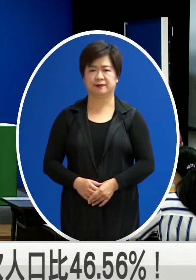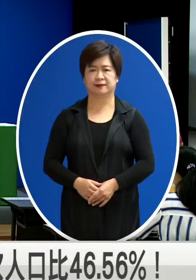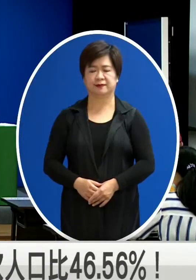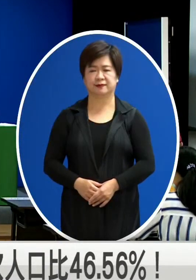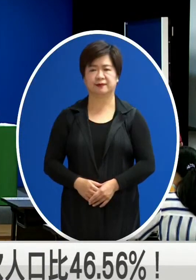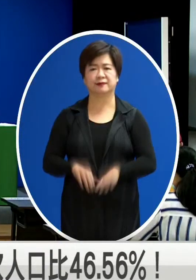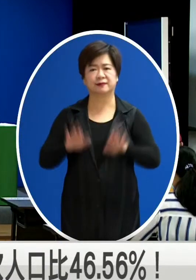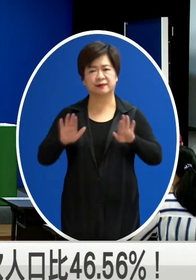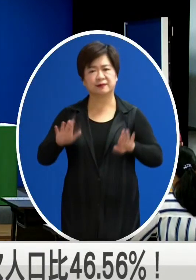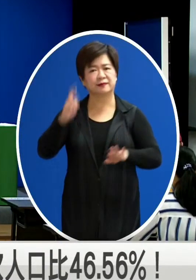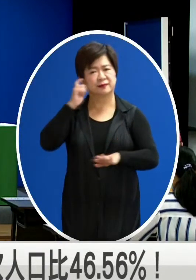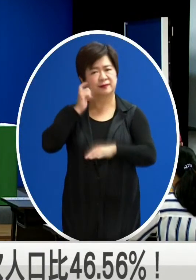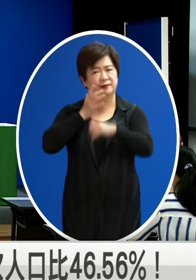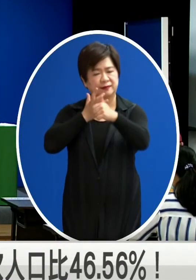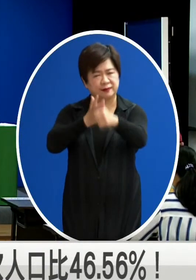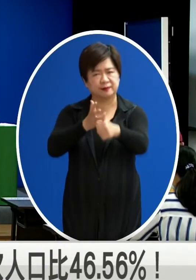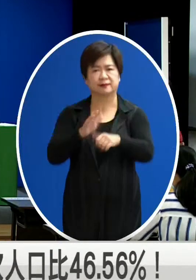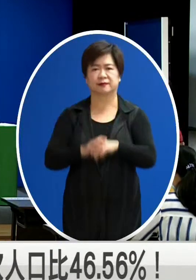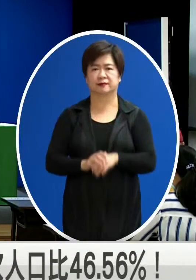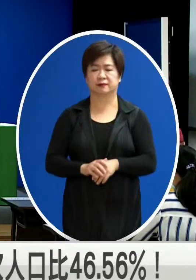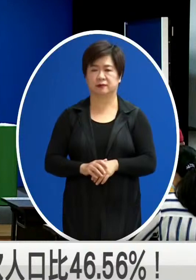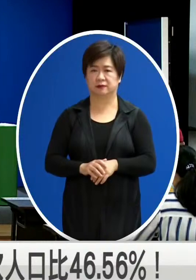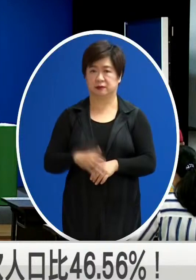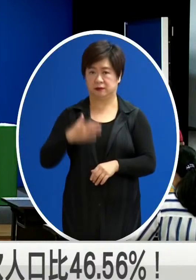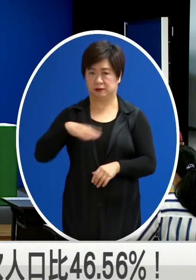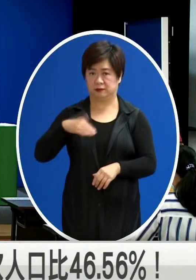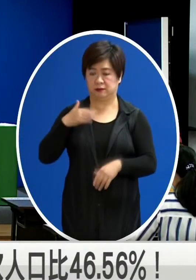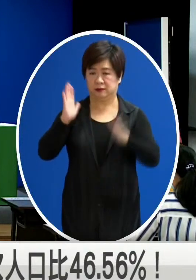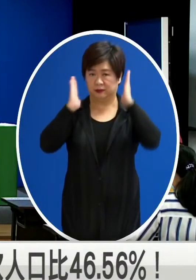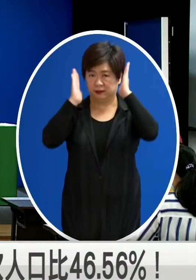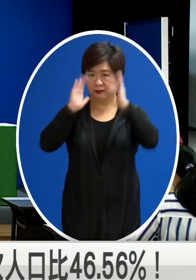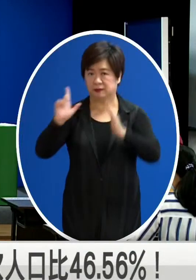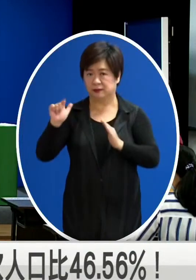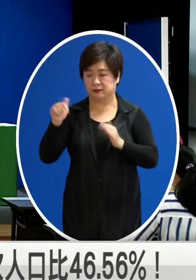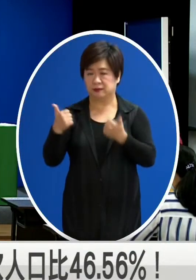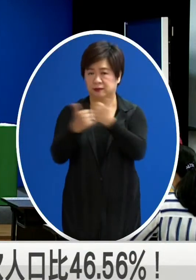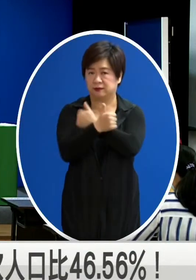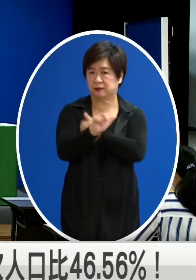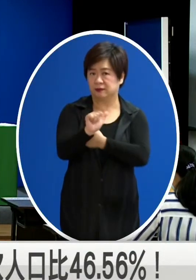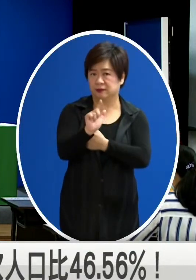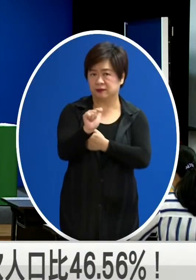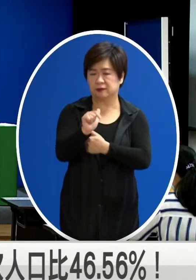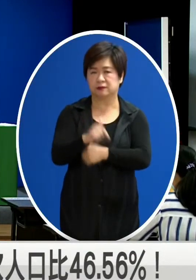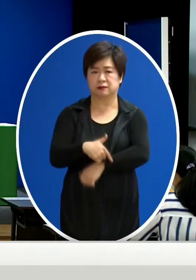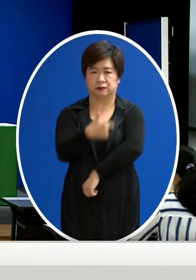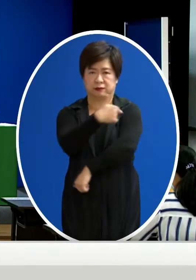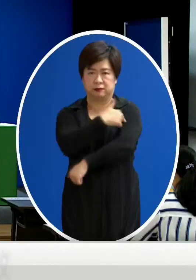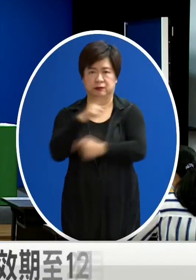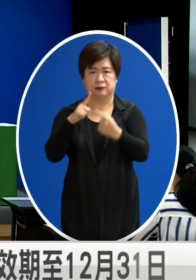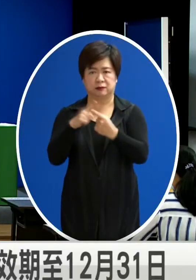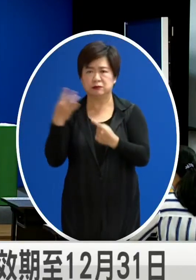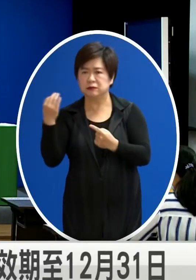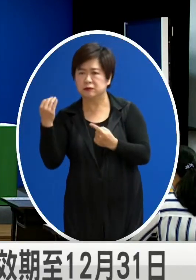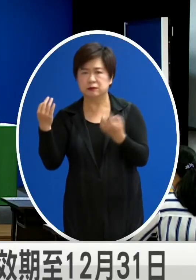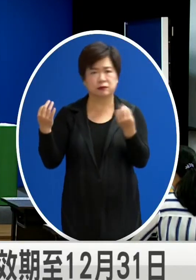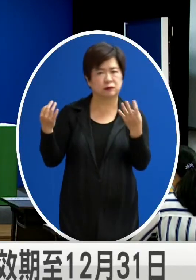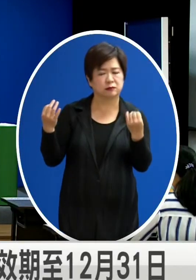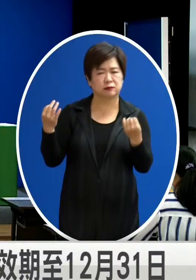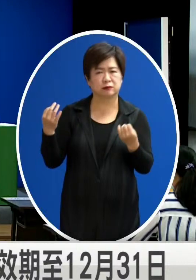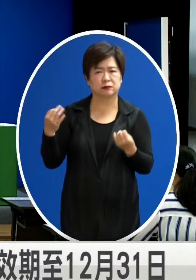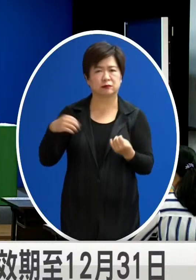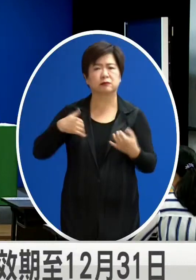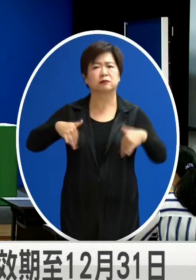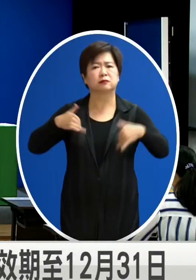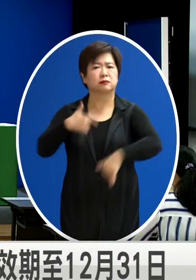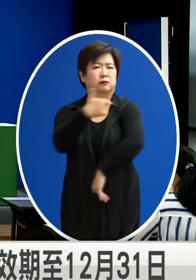指挥官这边，我是要请教说，现在目前有没有掌握到正式教师跟代理老师的疫苗接种的比例是多少？那还有多少人在